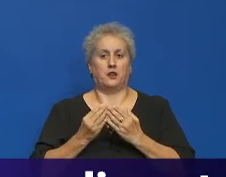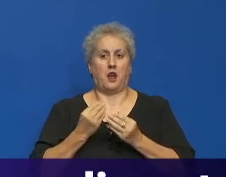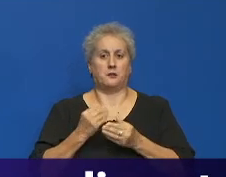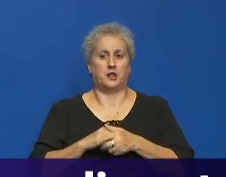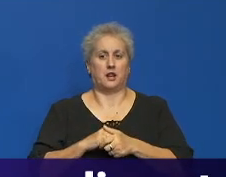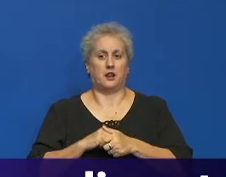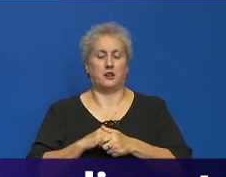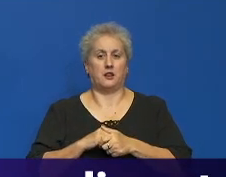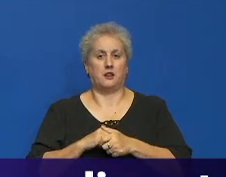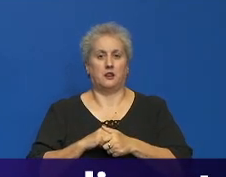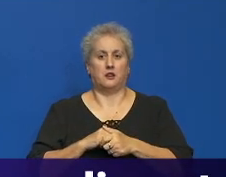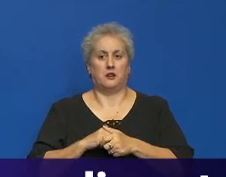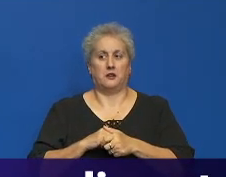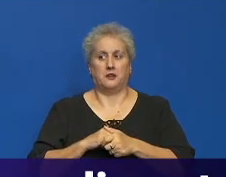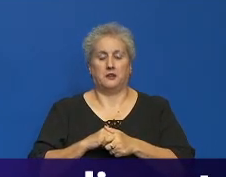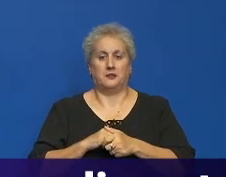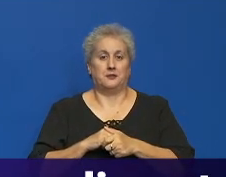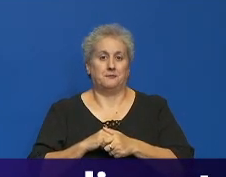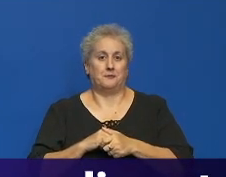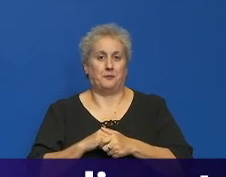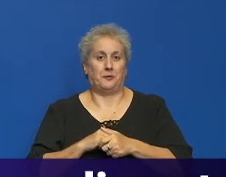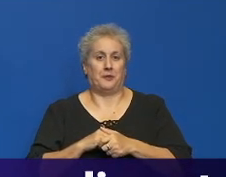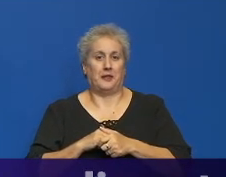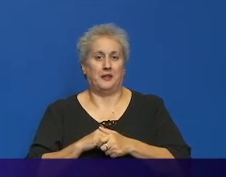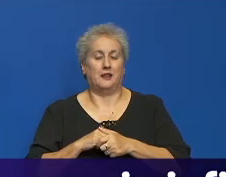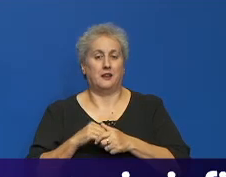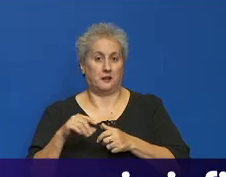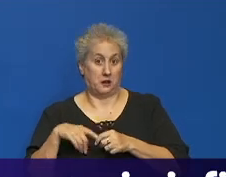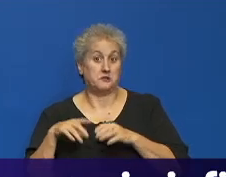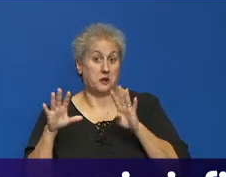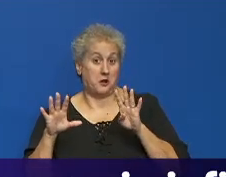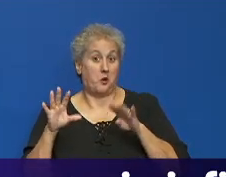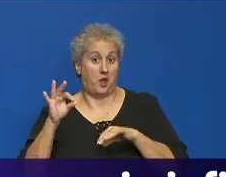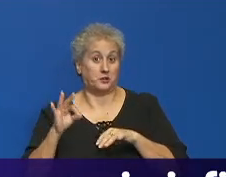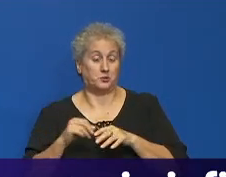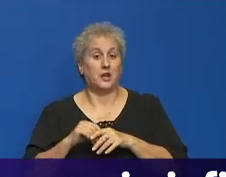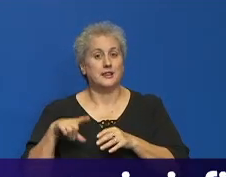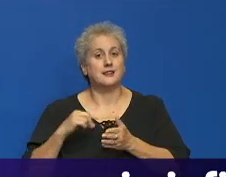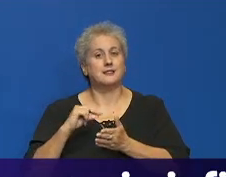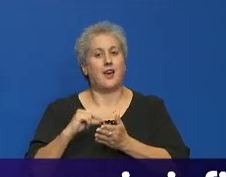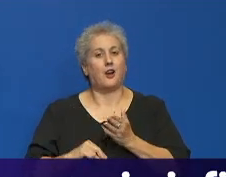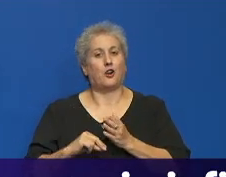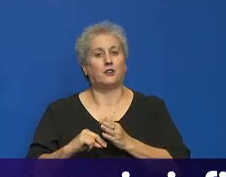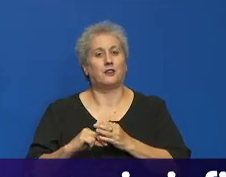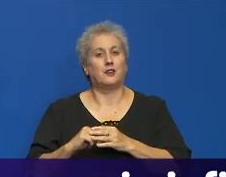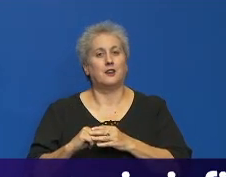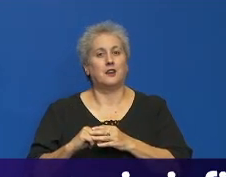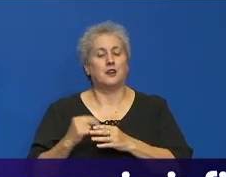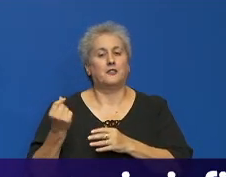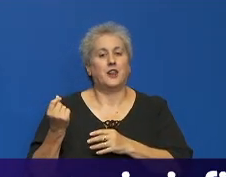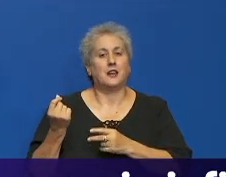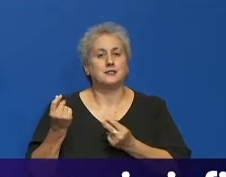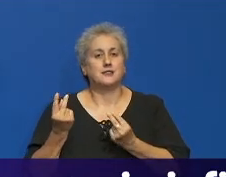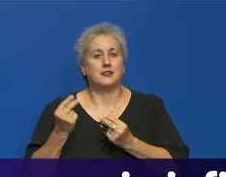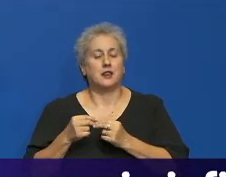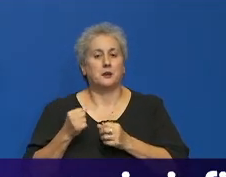Deocamdată TVA-ul la alimentele de bază este 9%. Sunteți de acord că ar trebui toate, pentru că finanțiștii din